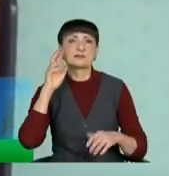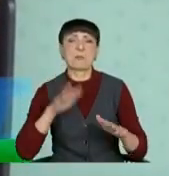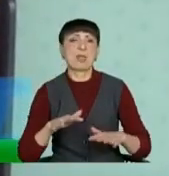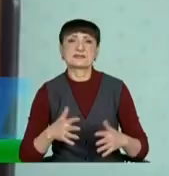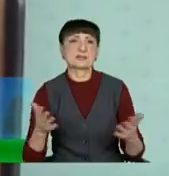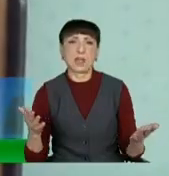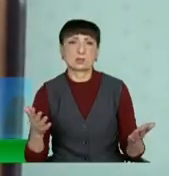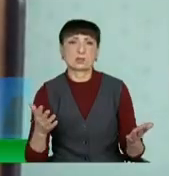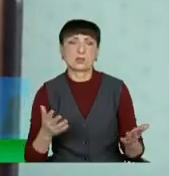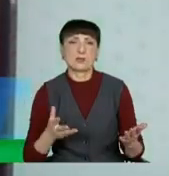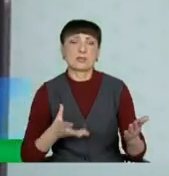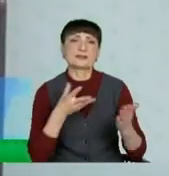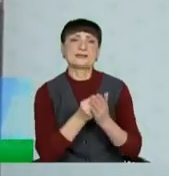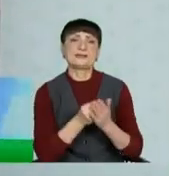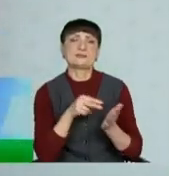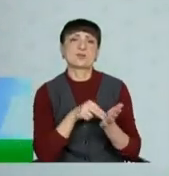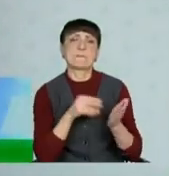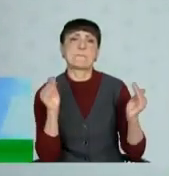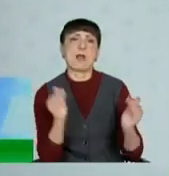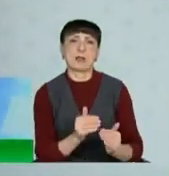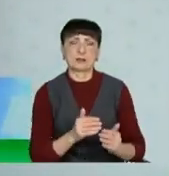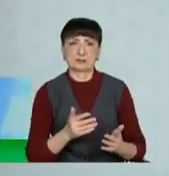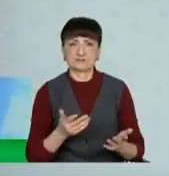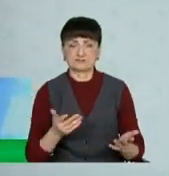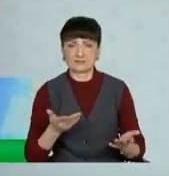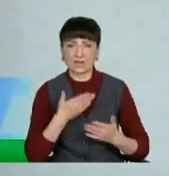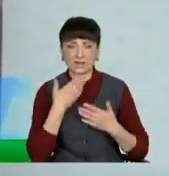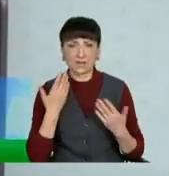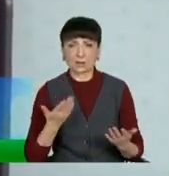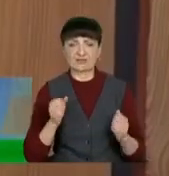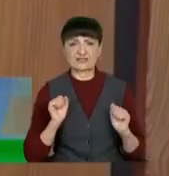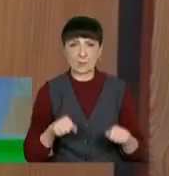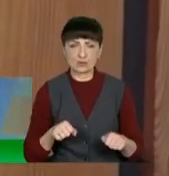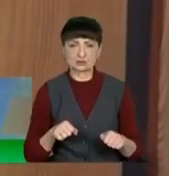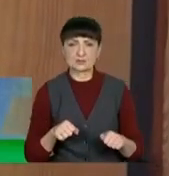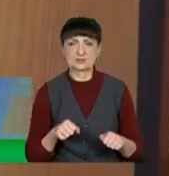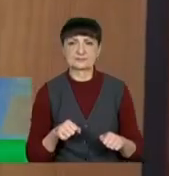государственный садик, чтобы платить минимальную сумму. Ну, поэтому...